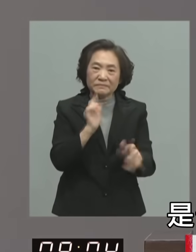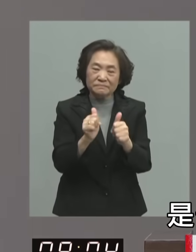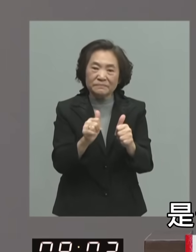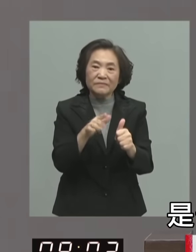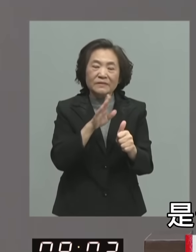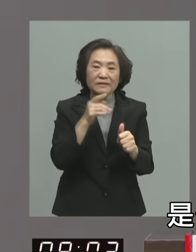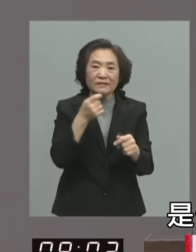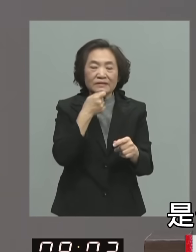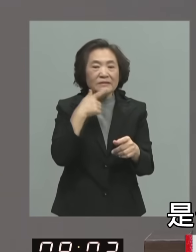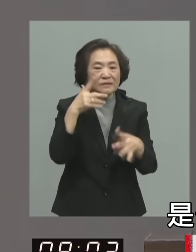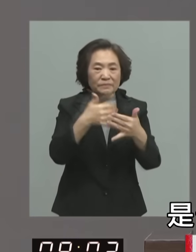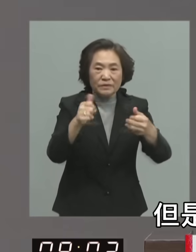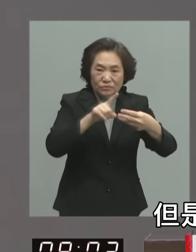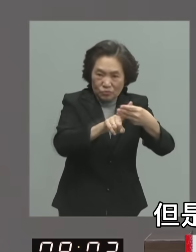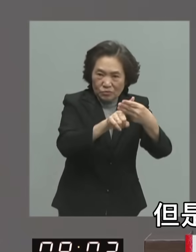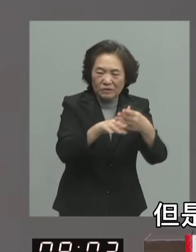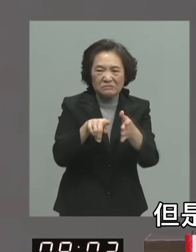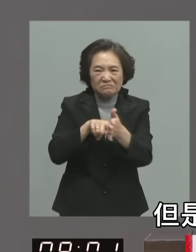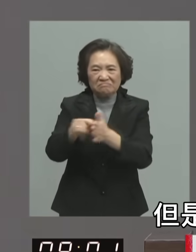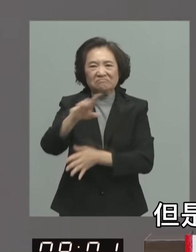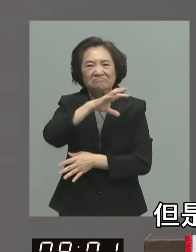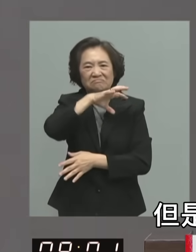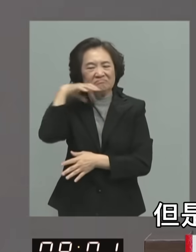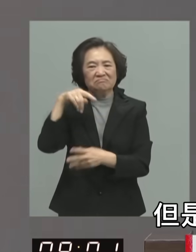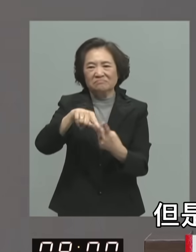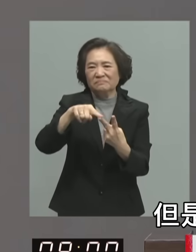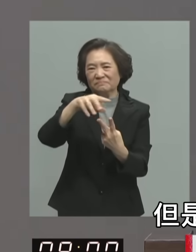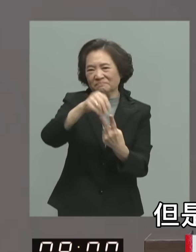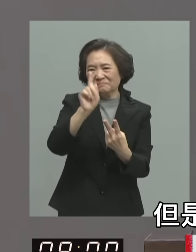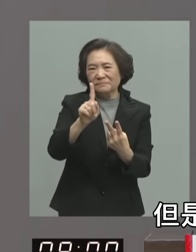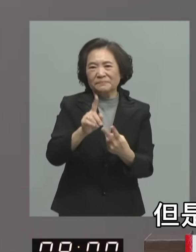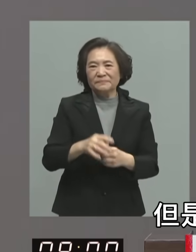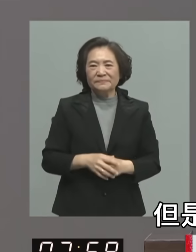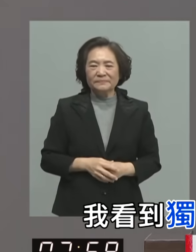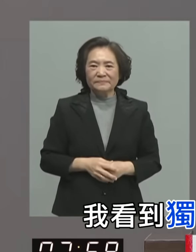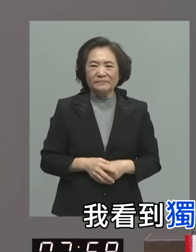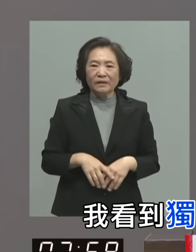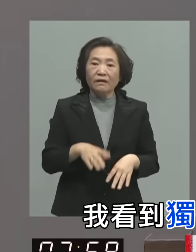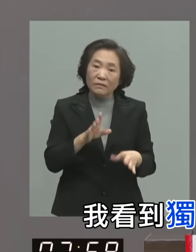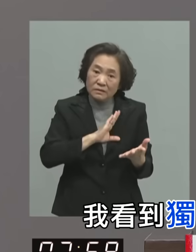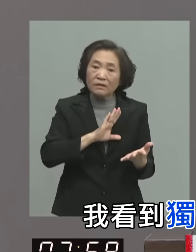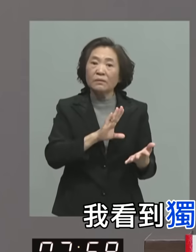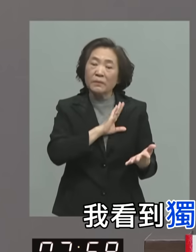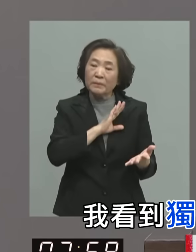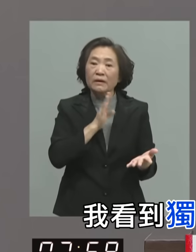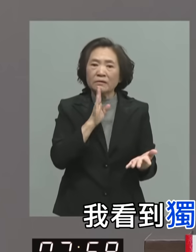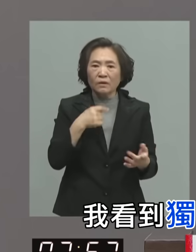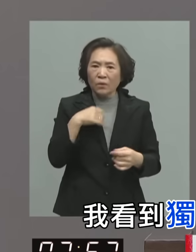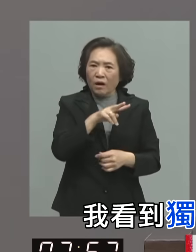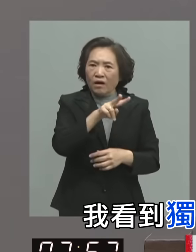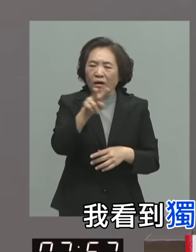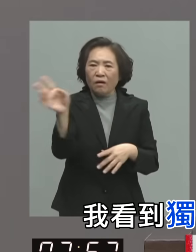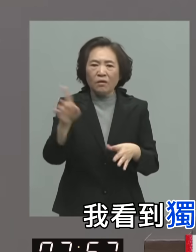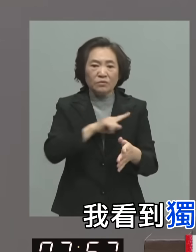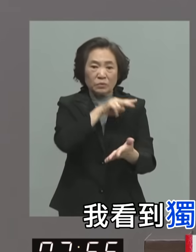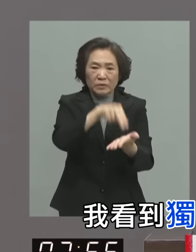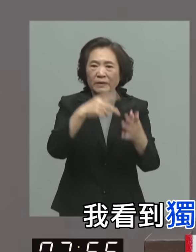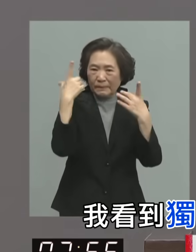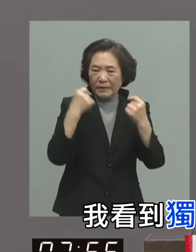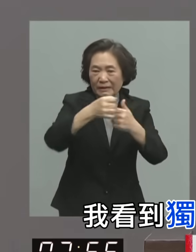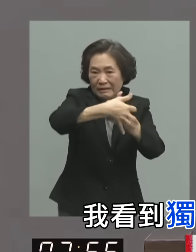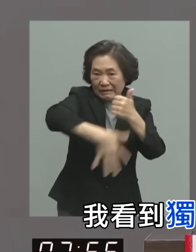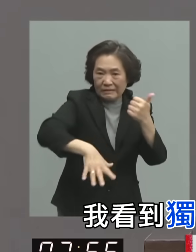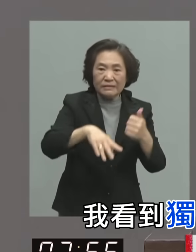跟专制的选择，但是呢，我看到不是这样啊，我看到独立机关